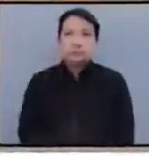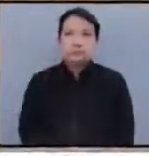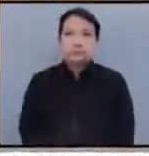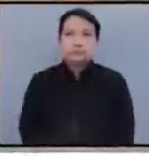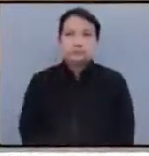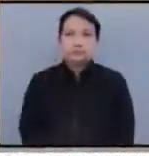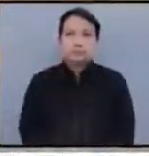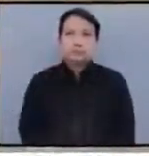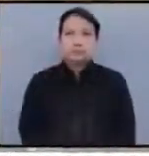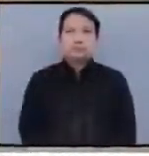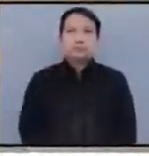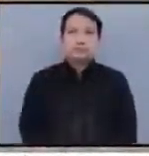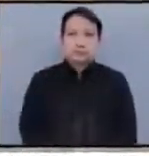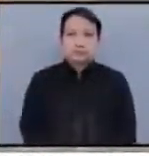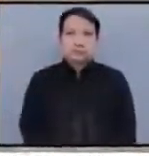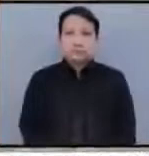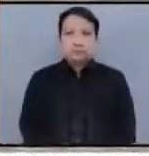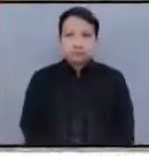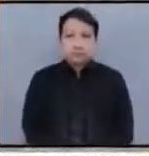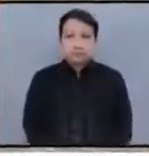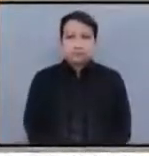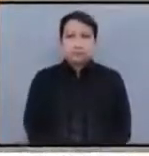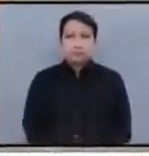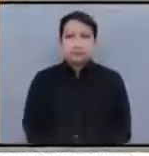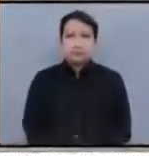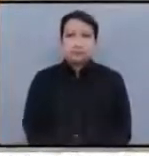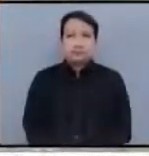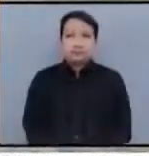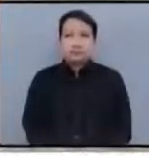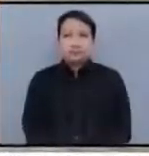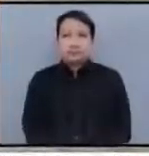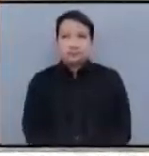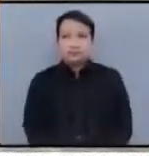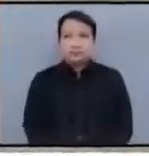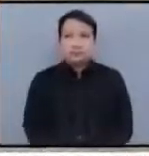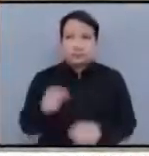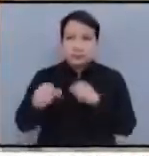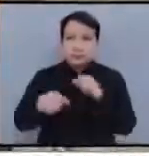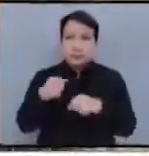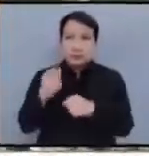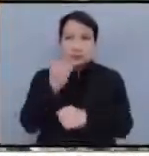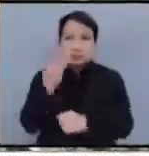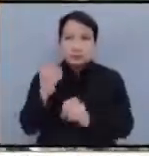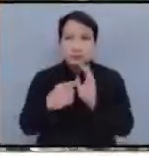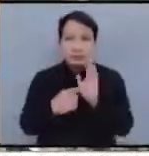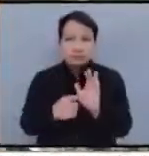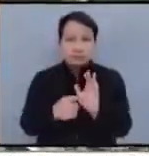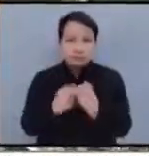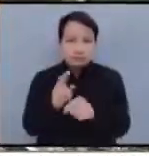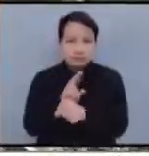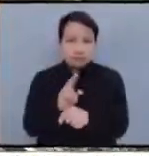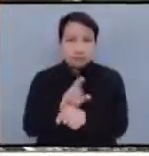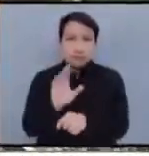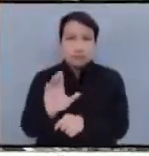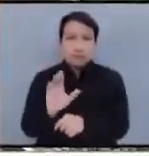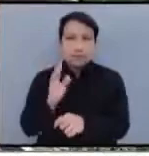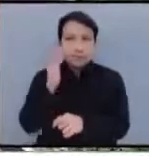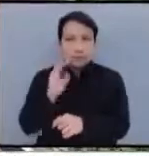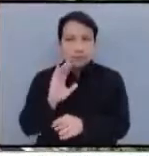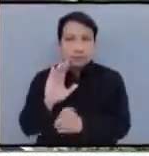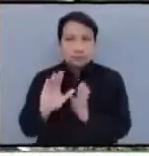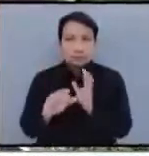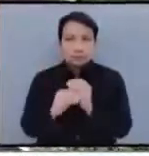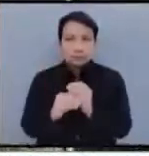Para makatipid, bisikleta ang gamit ni Arnel papasok sa trabaho bilang kawaninang DepEd. Kwento ni Arnel, hindi